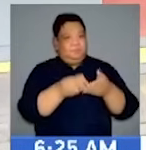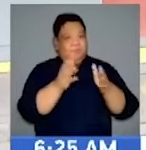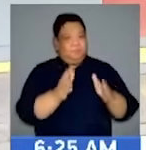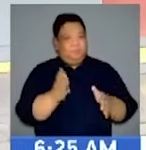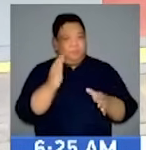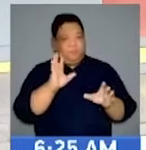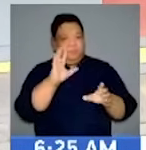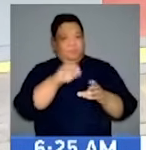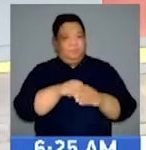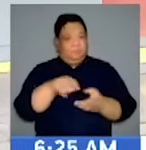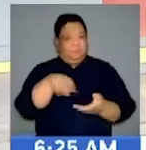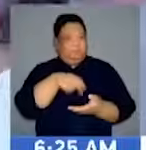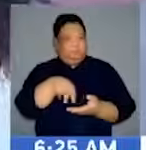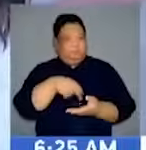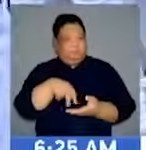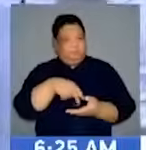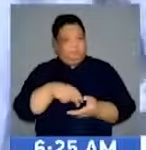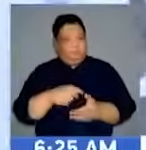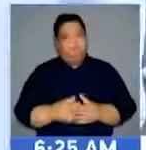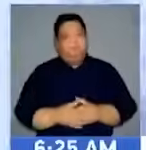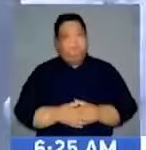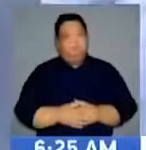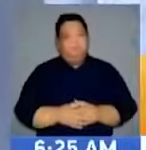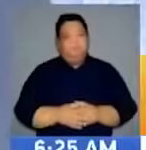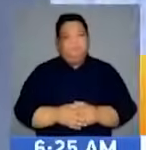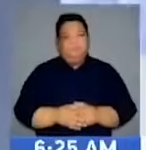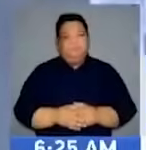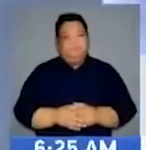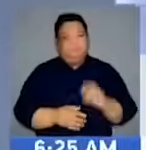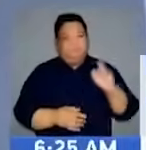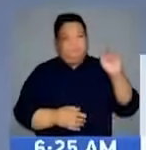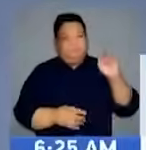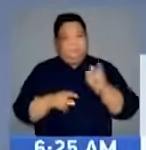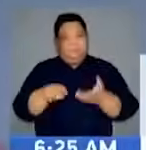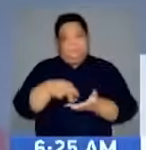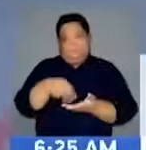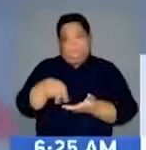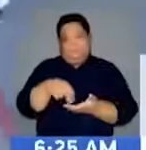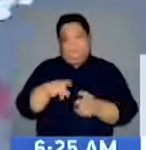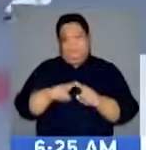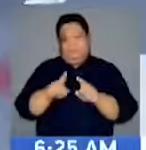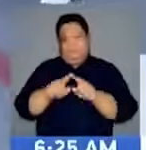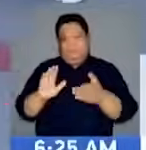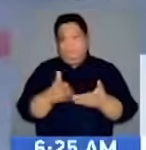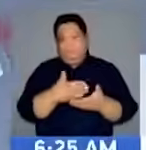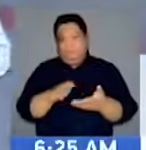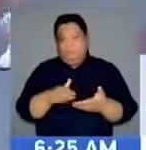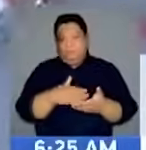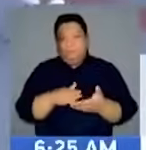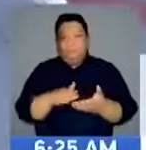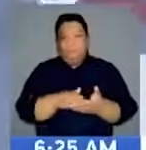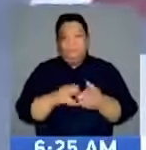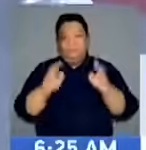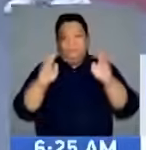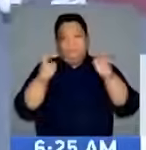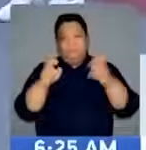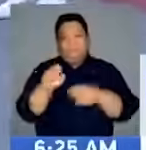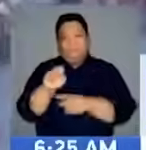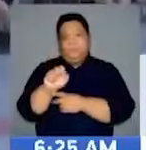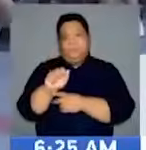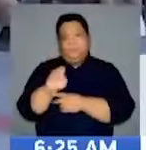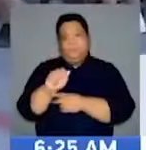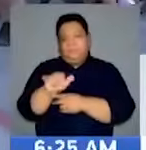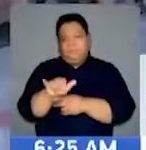Wow! Umiindak si Marian sa iba't ibang music kasama ang hit song niyang Sabay-Sabay Tayo. Malaki raw